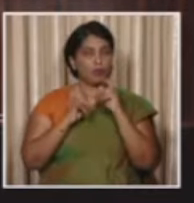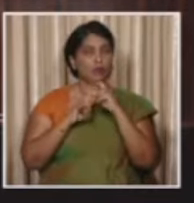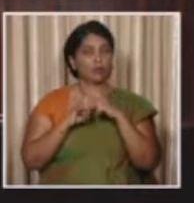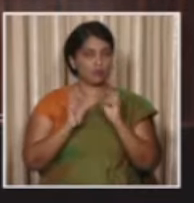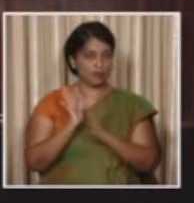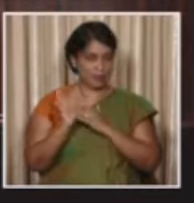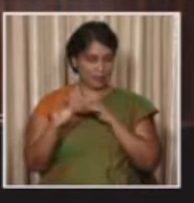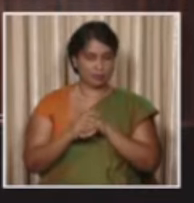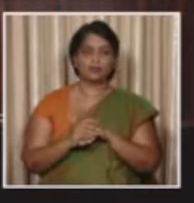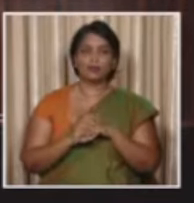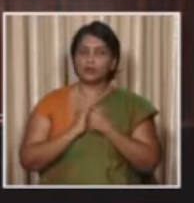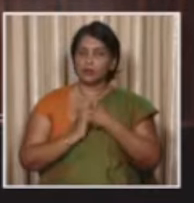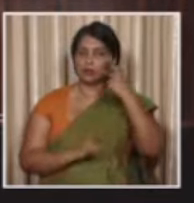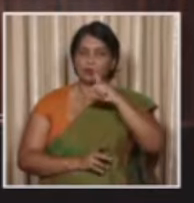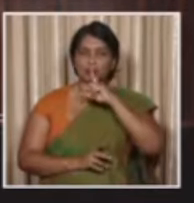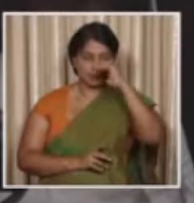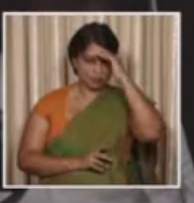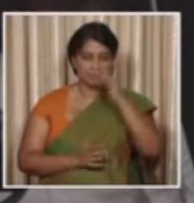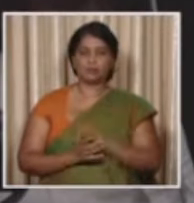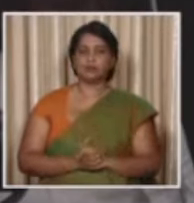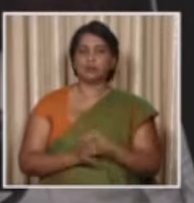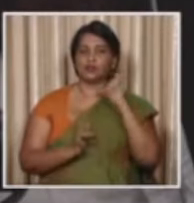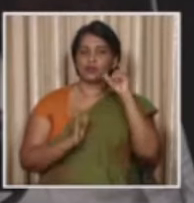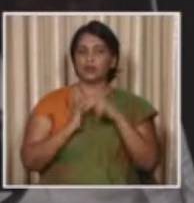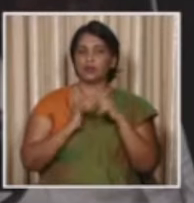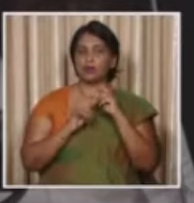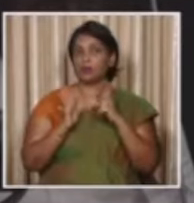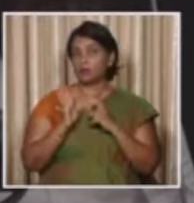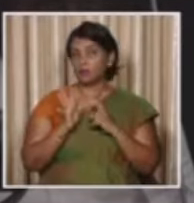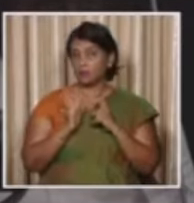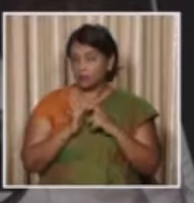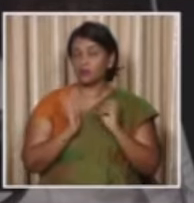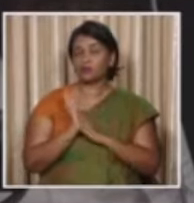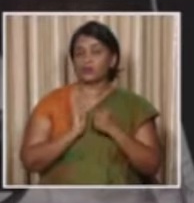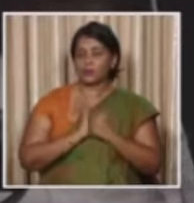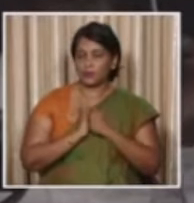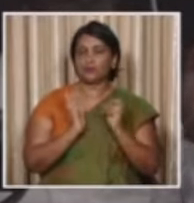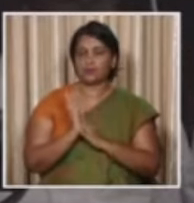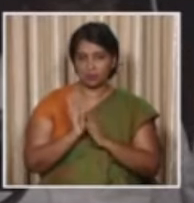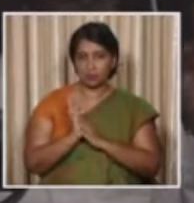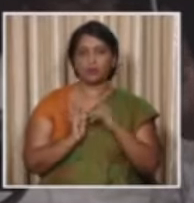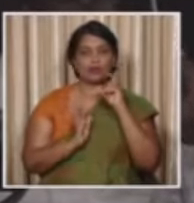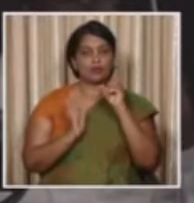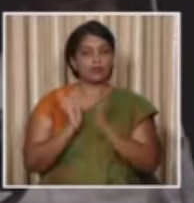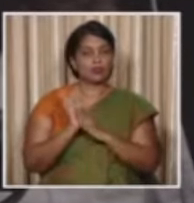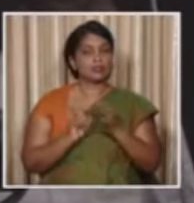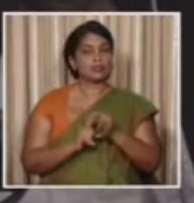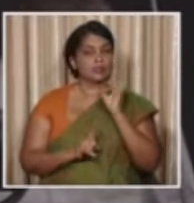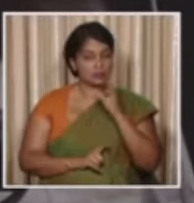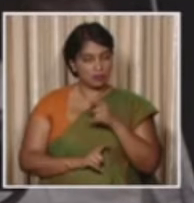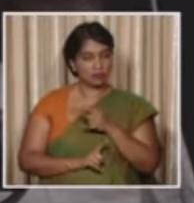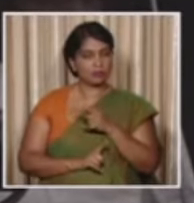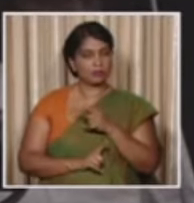විදිහට. ගරු නියෝජ්‍ය කතානායකතුමනි කෝප් කමිටුව කියන්නේ ඉතාම ගෞරවනීය කමිටුවක්. විශේෂයෙන්ම කෝප් කමිටුවේ සභාපතිවරයා